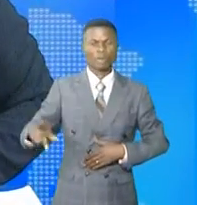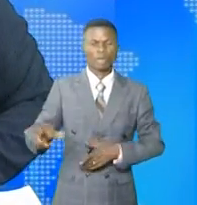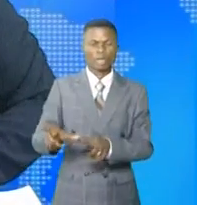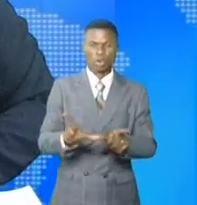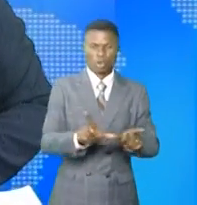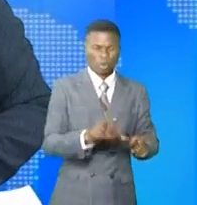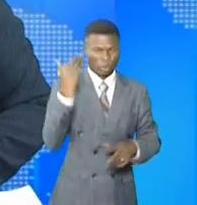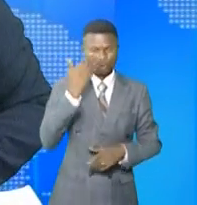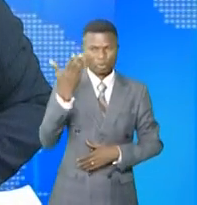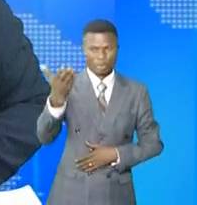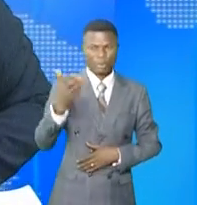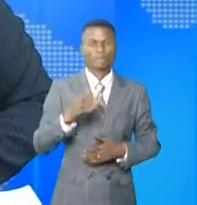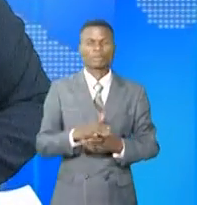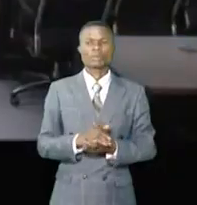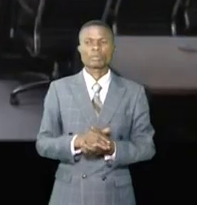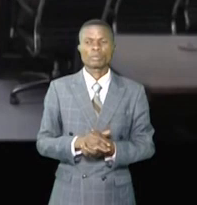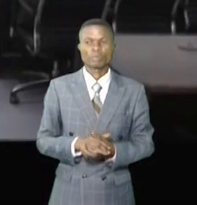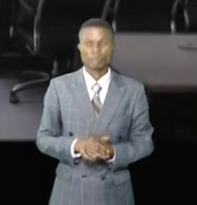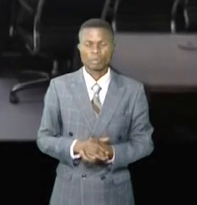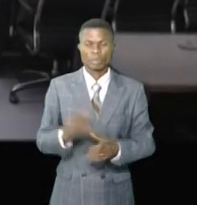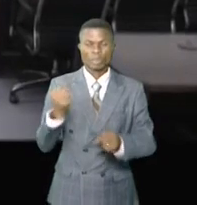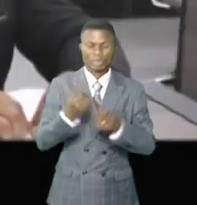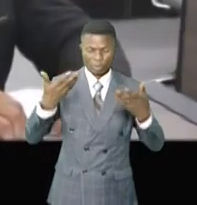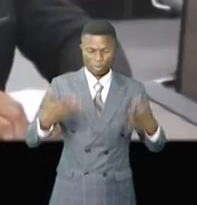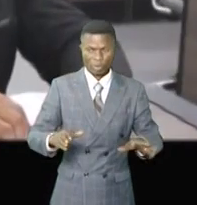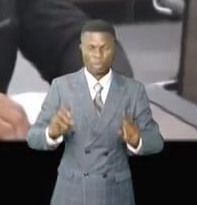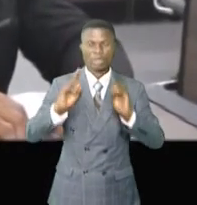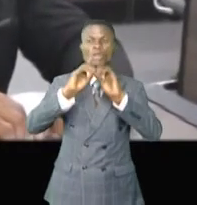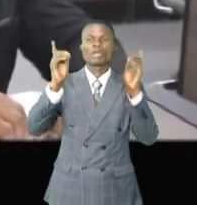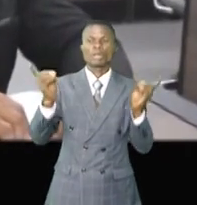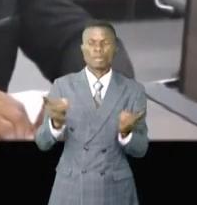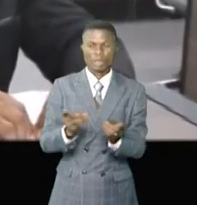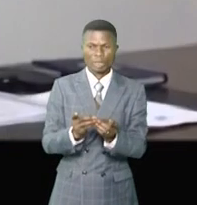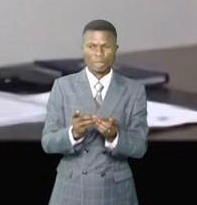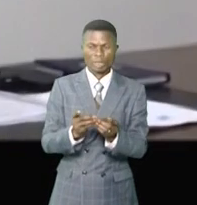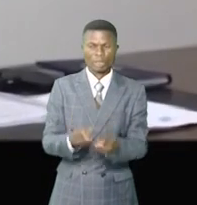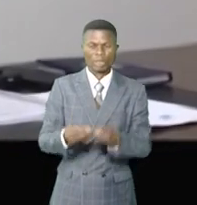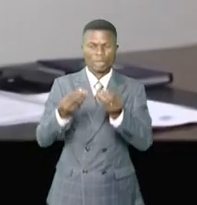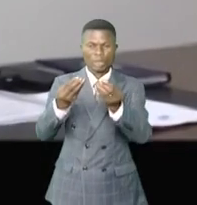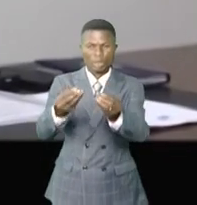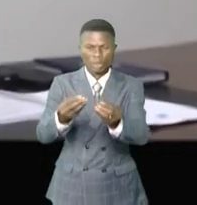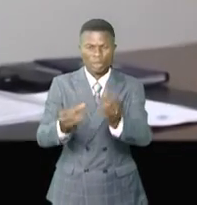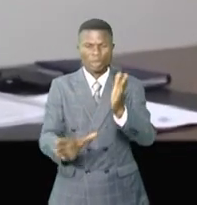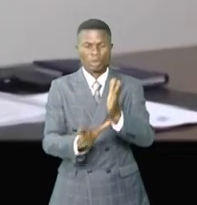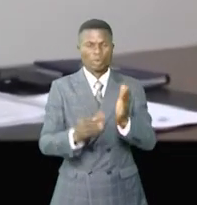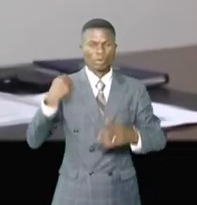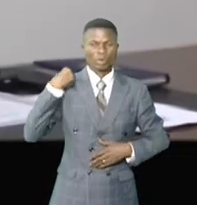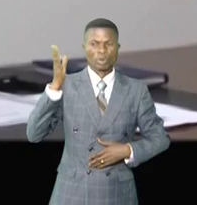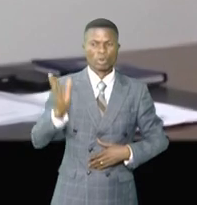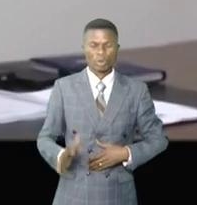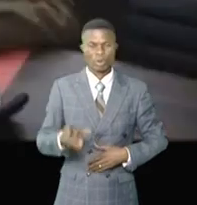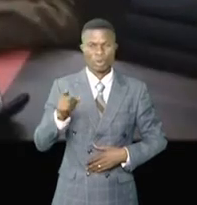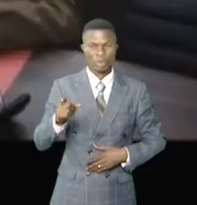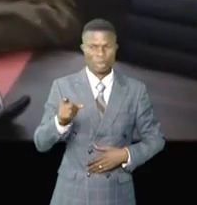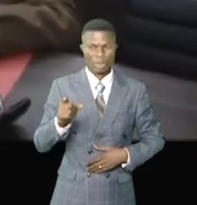Fifi Masuka. Mission accomplie pour cette délégation qui a remis officiellement au vice-gouverneur Fifi Masuka